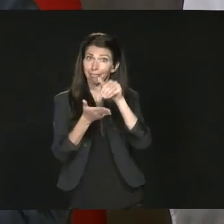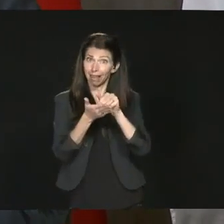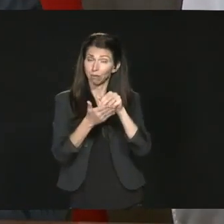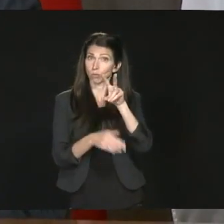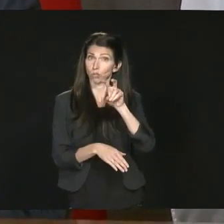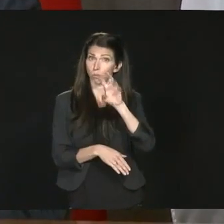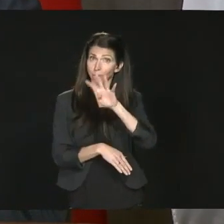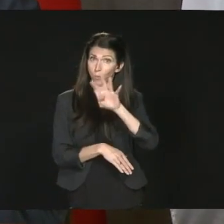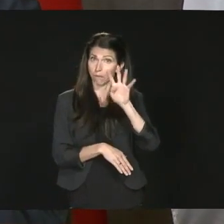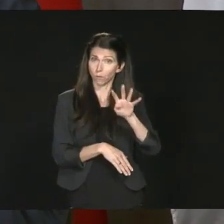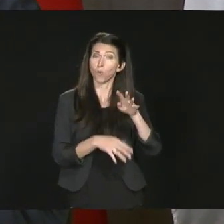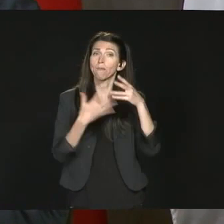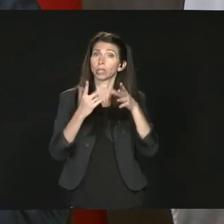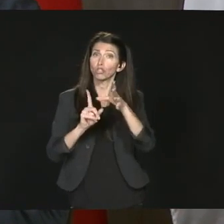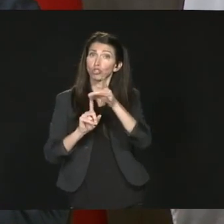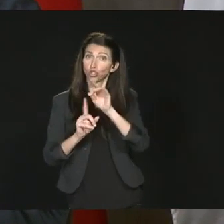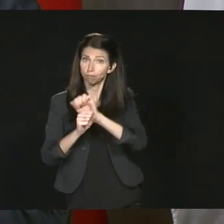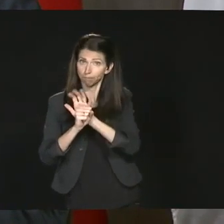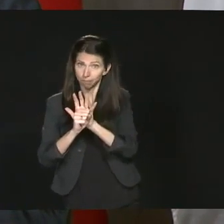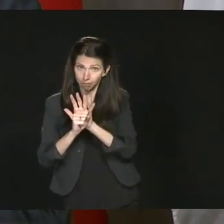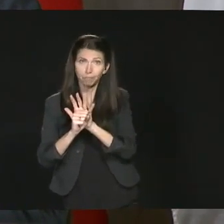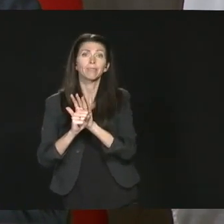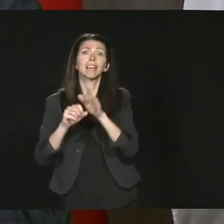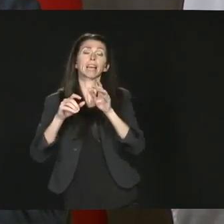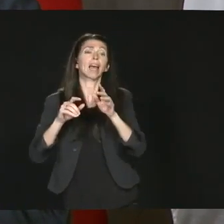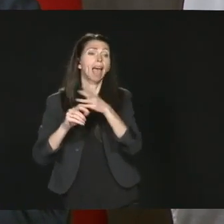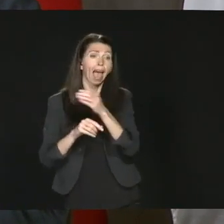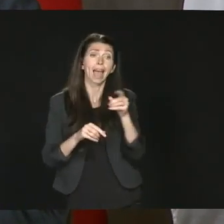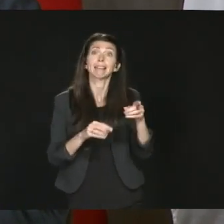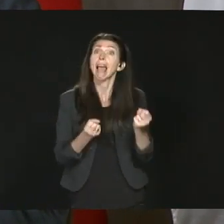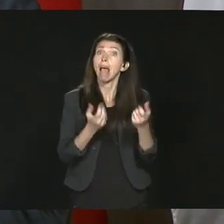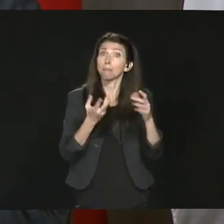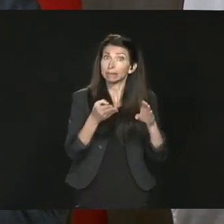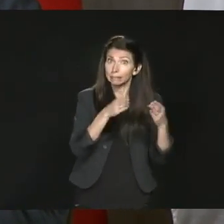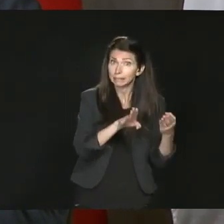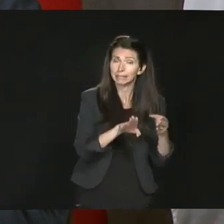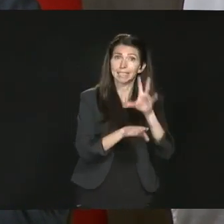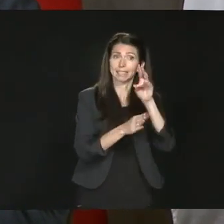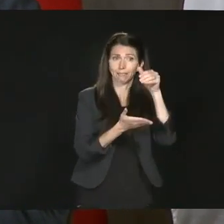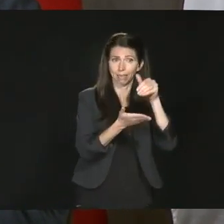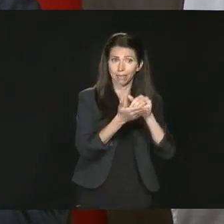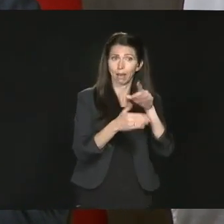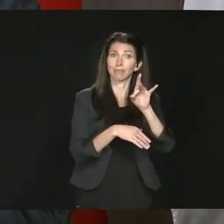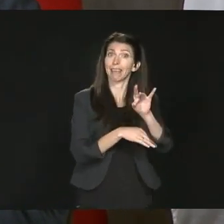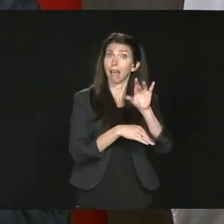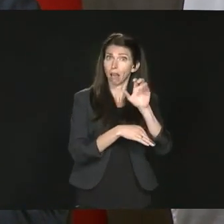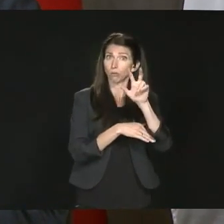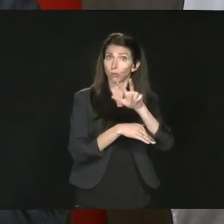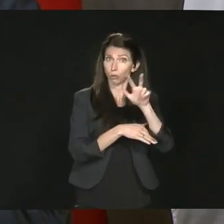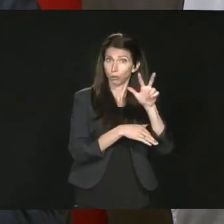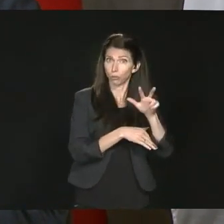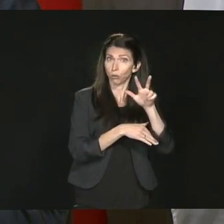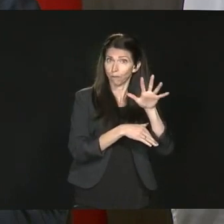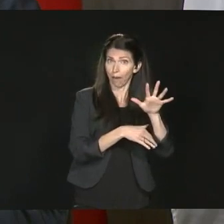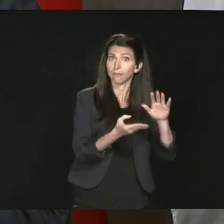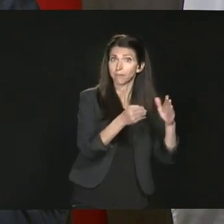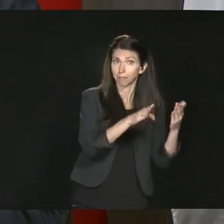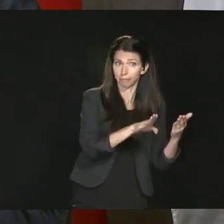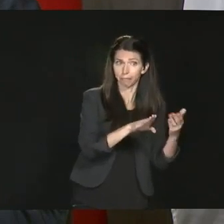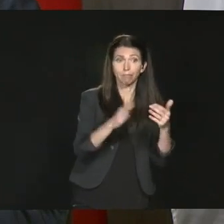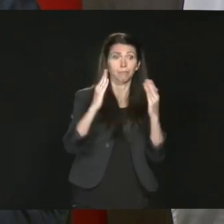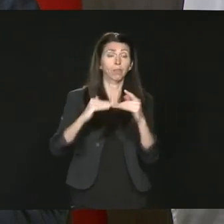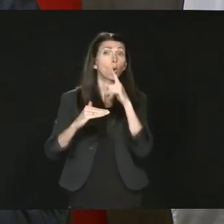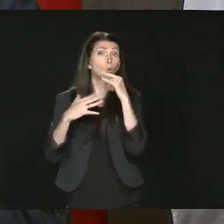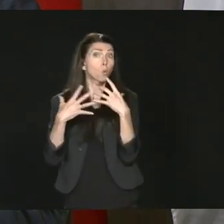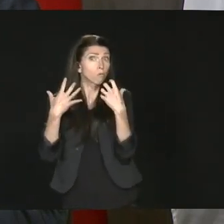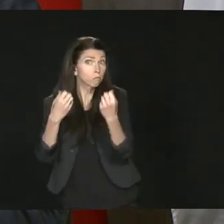décès et 54 833 personnes rétablies, ce qui représente à 57 % des cas.